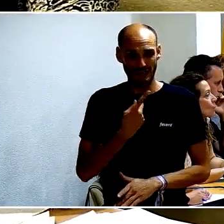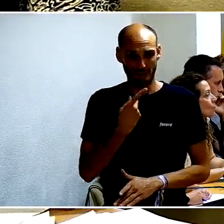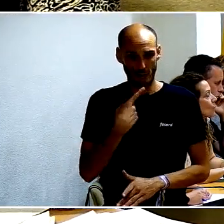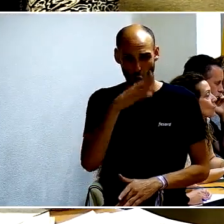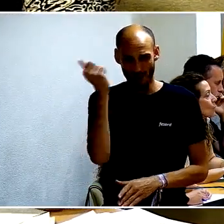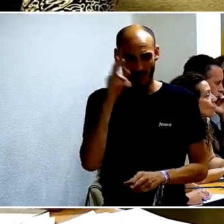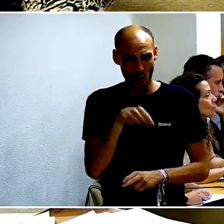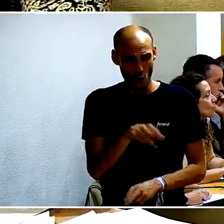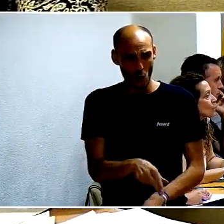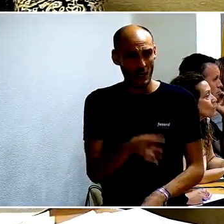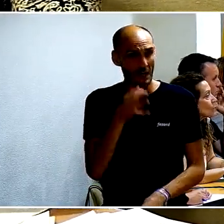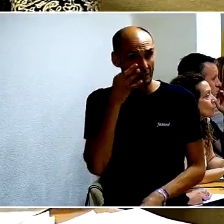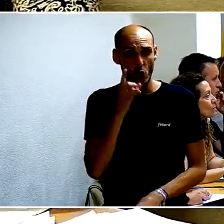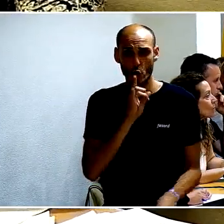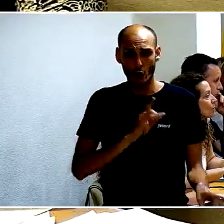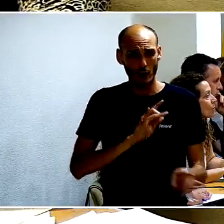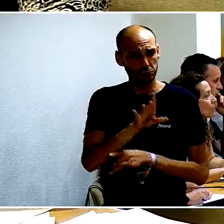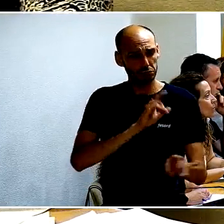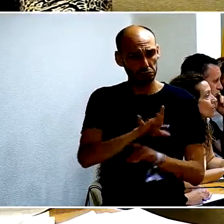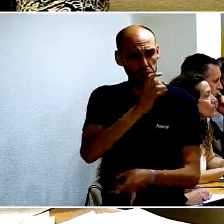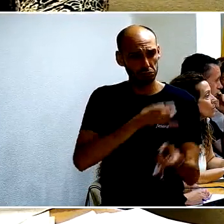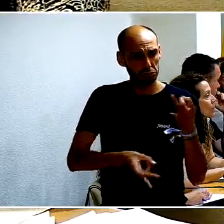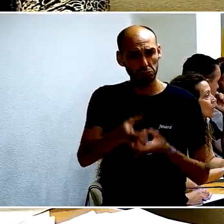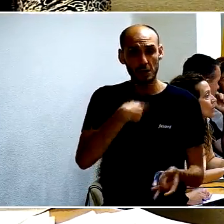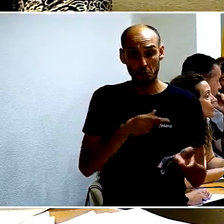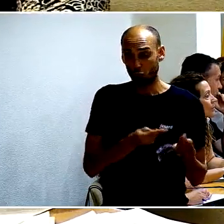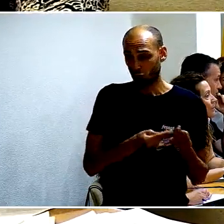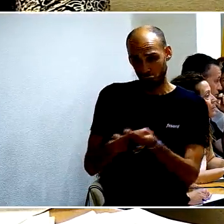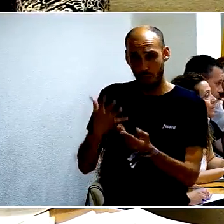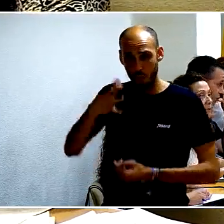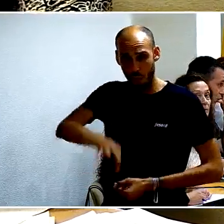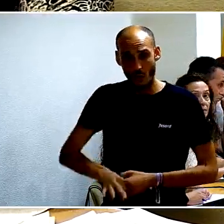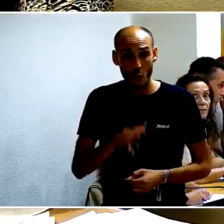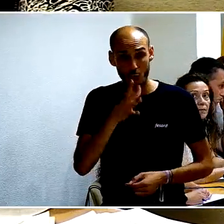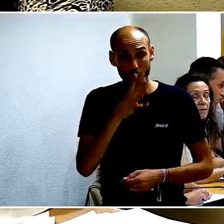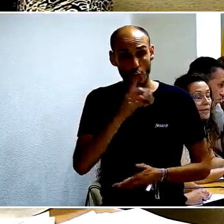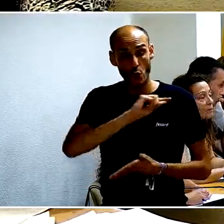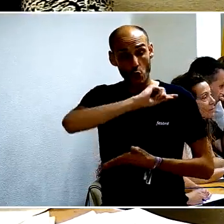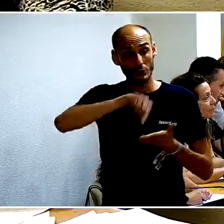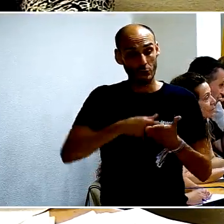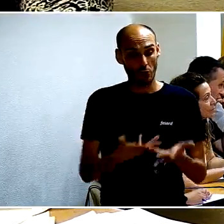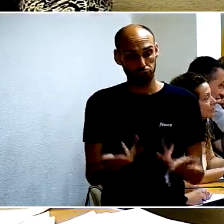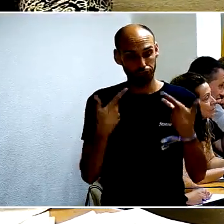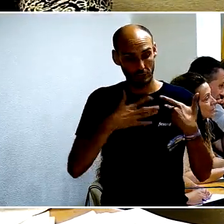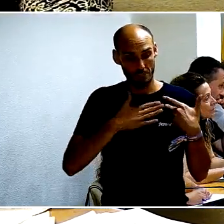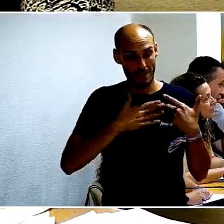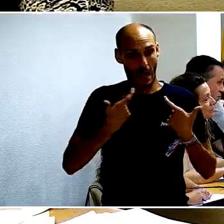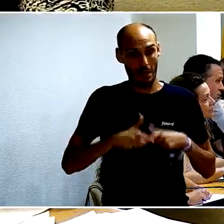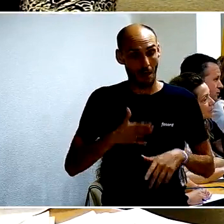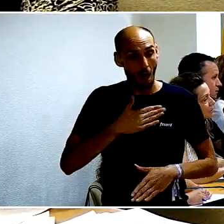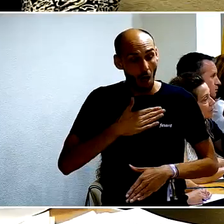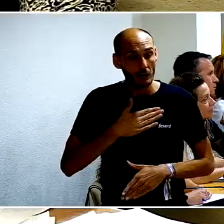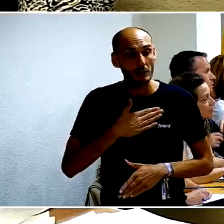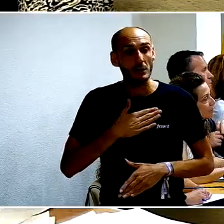passaré l'intercanvi de mails, no tinc inconvenient, perquè a més en els contractes que depenen de l'àrea nosaltres des de molt